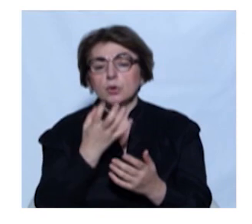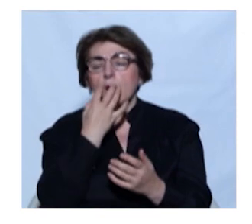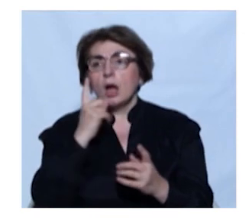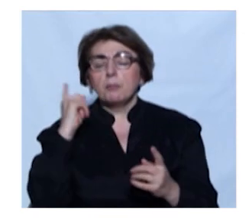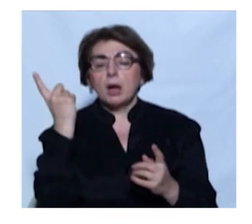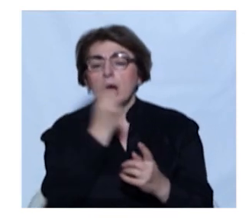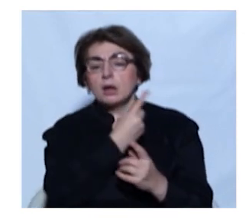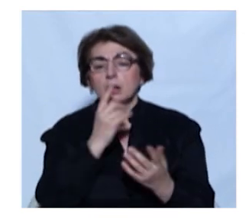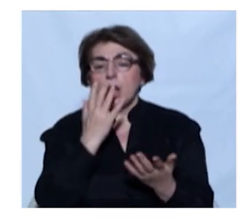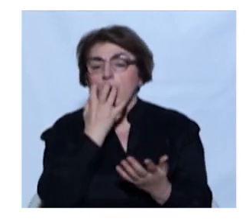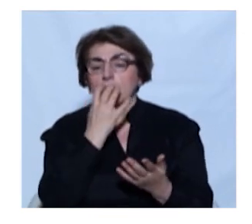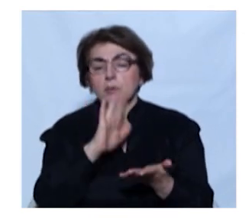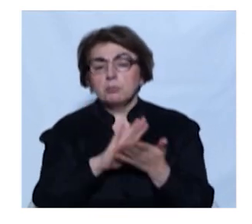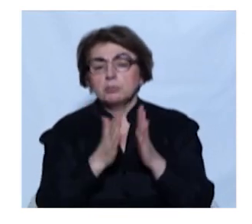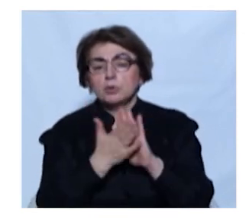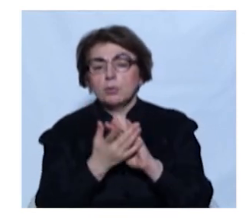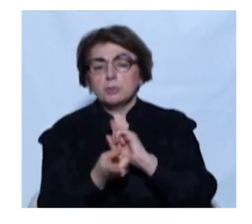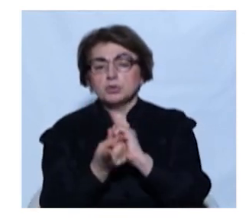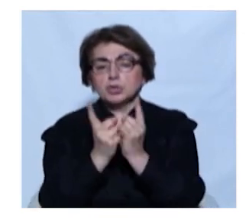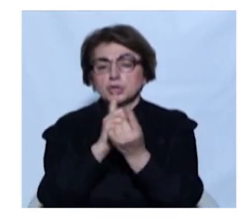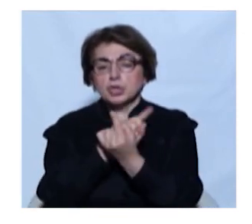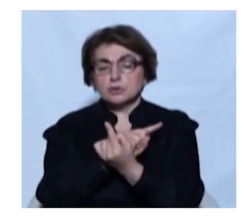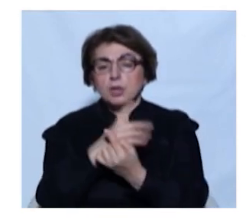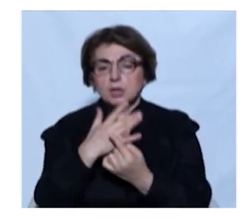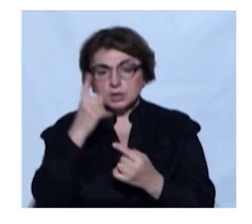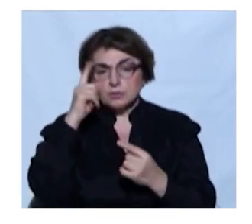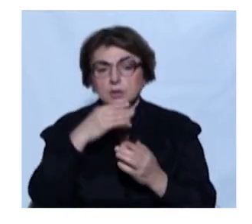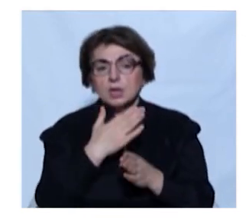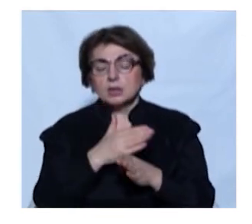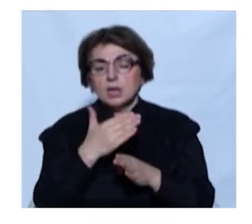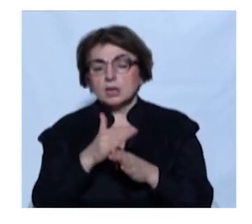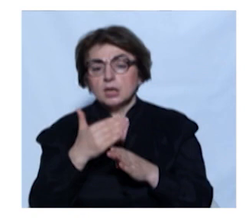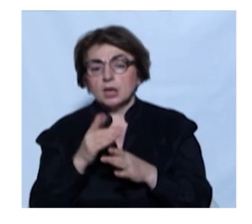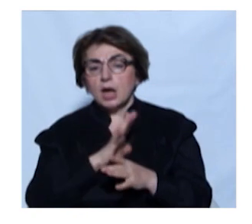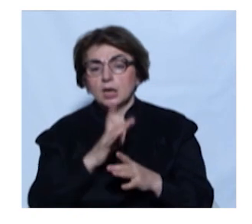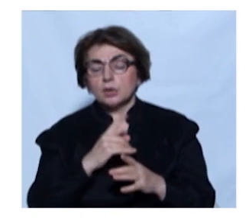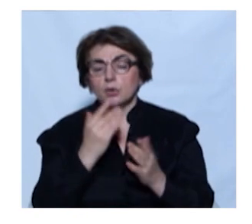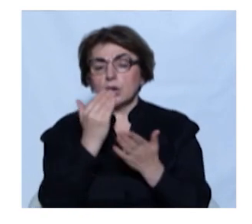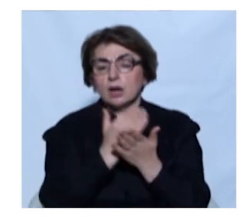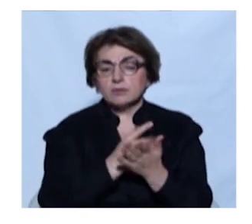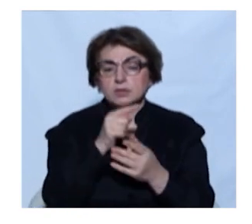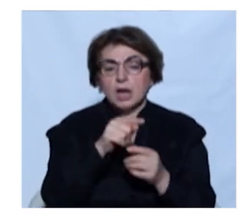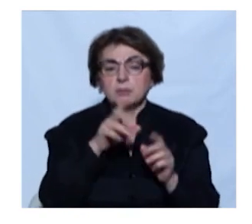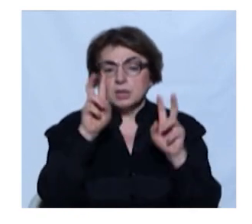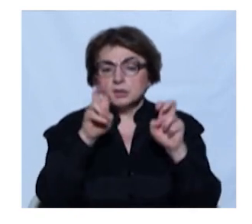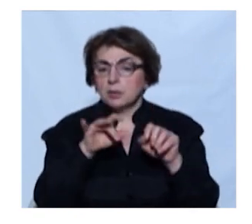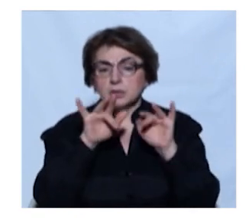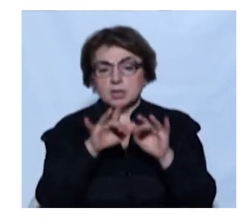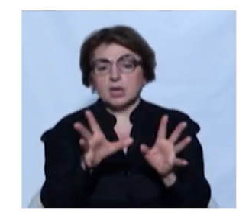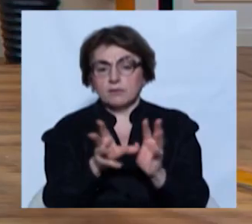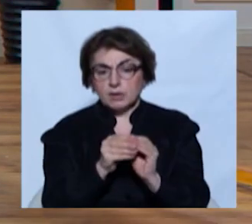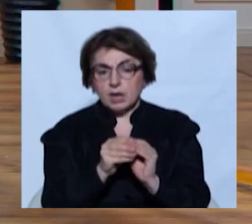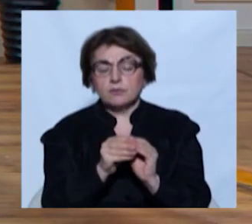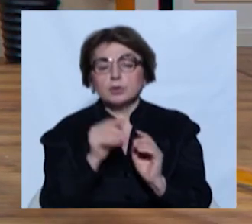რაც ჩვენ ეკოლოგიური პრობლემების გეოგრაფია დავიწყეთ თანმიმდევრობით არ იყო გაკვეთილი, რომ ამ თემას არ შევხებოდით და